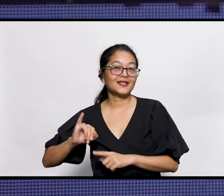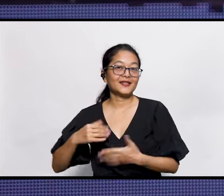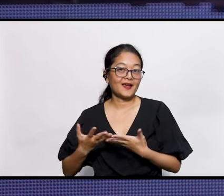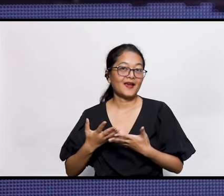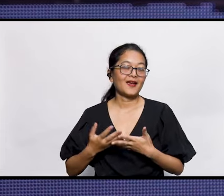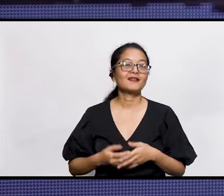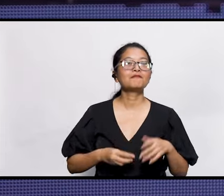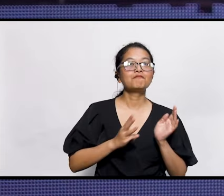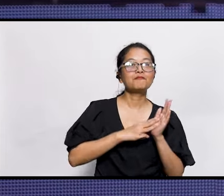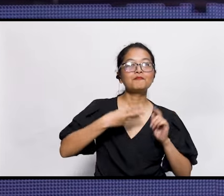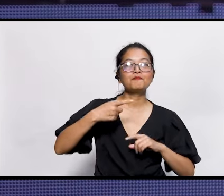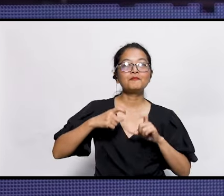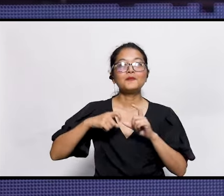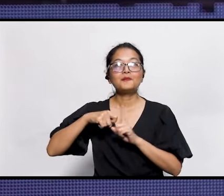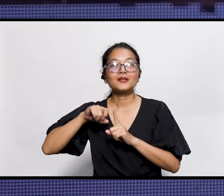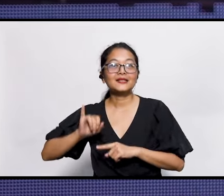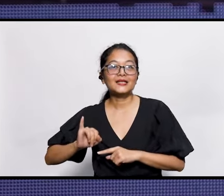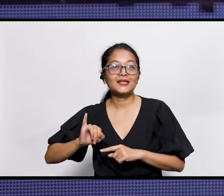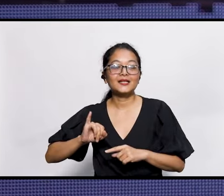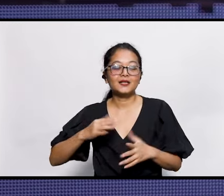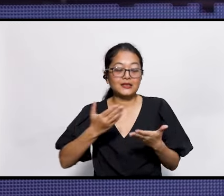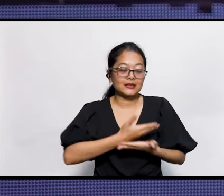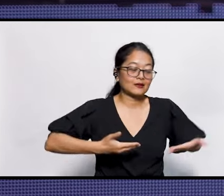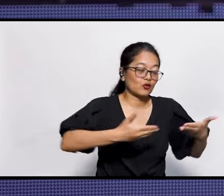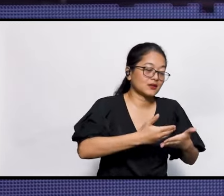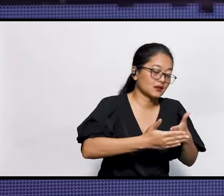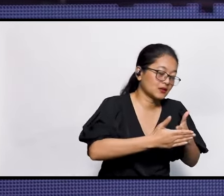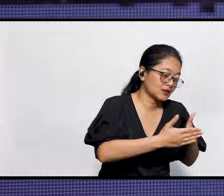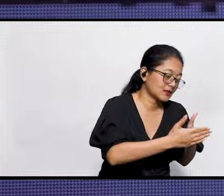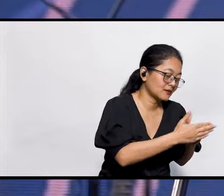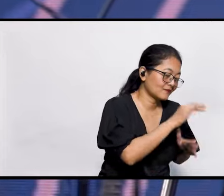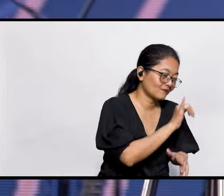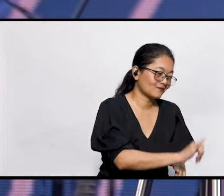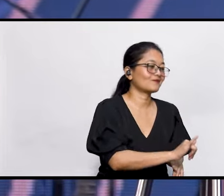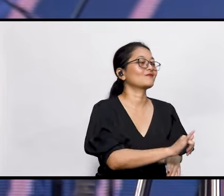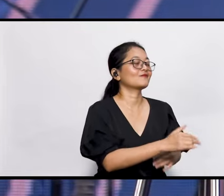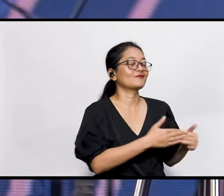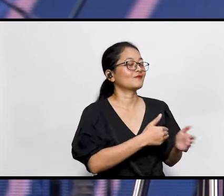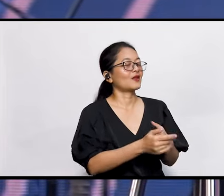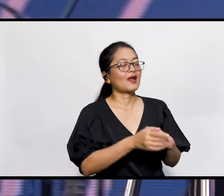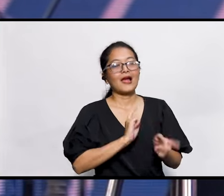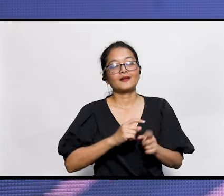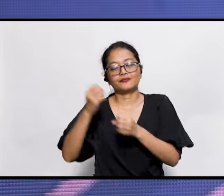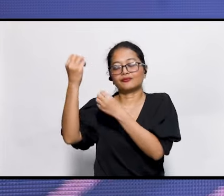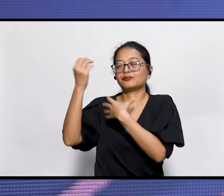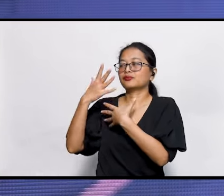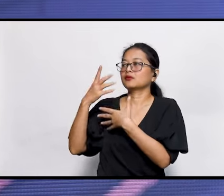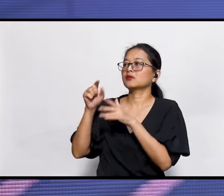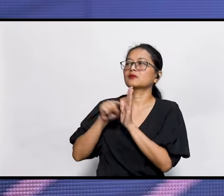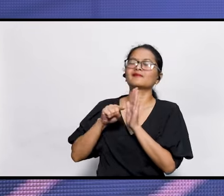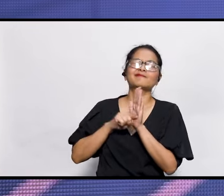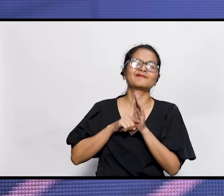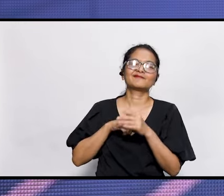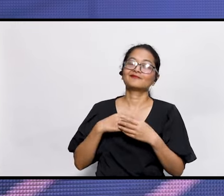meskipun Meskipun begitu banyak tantangan meskipun beritanya berita negatif meskipun